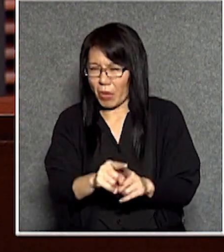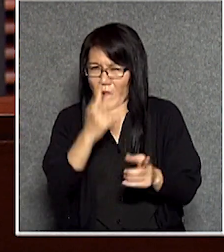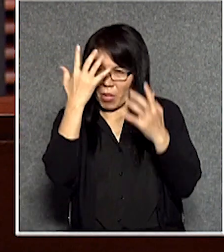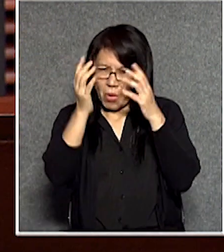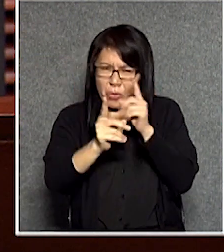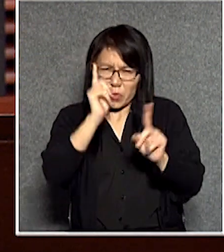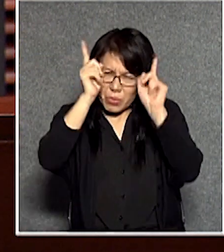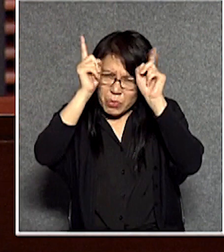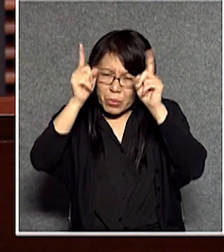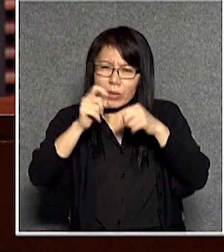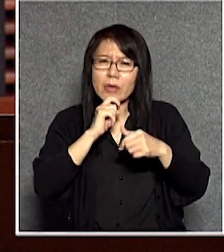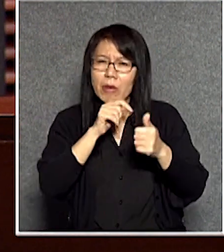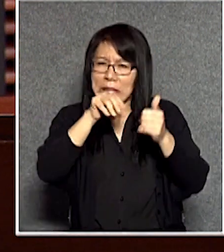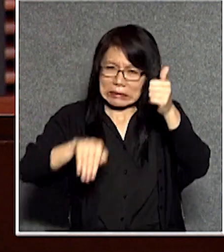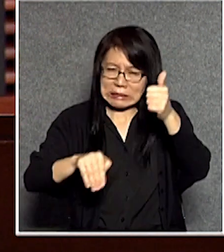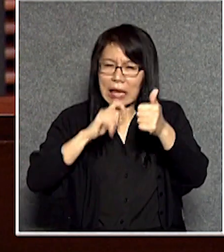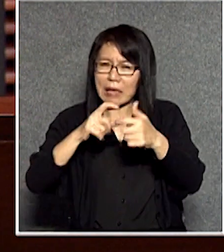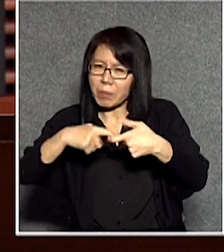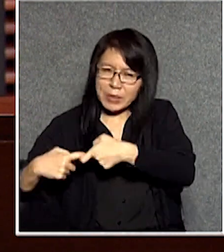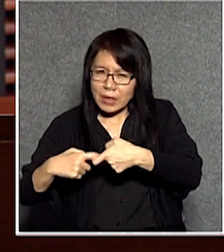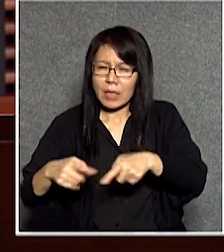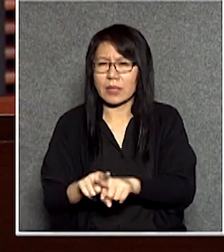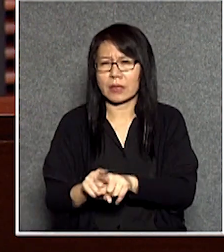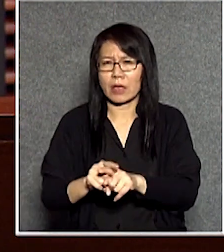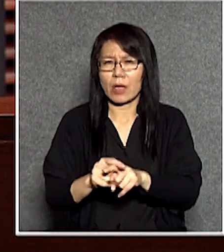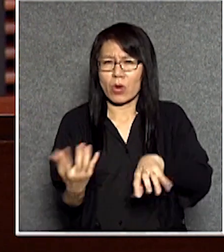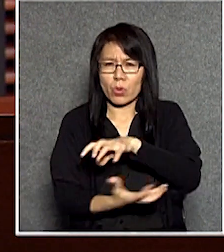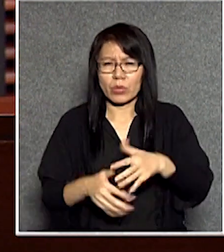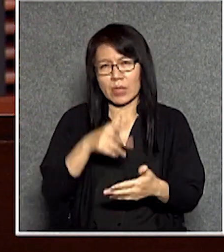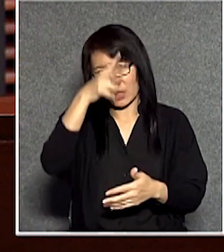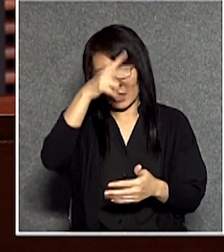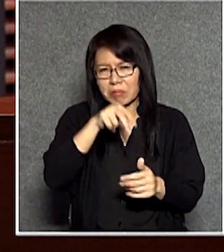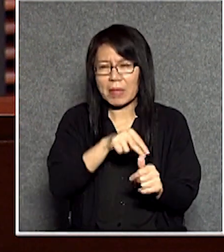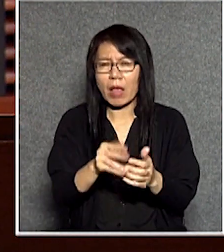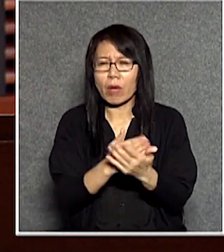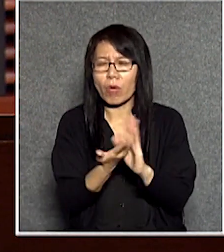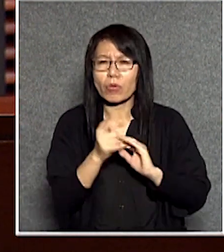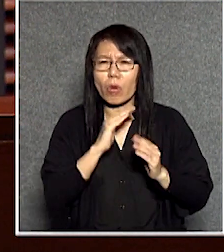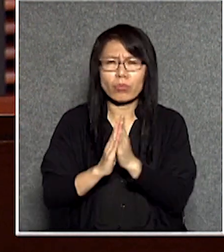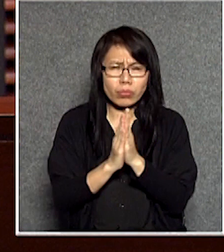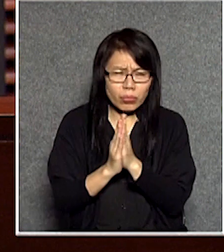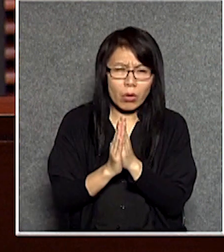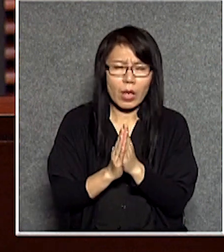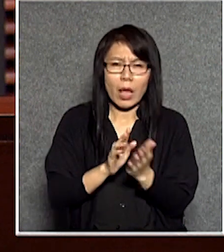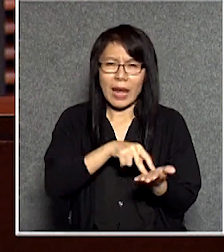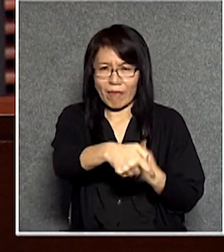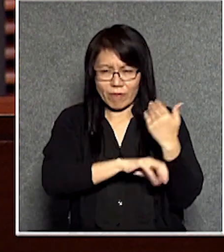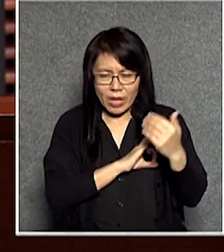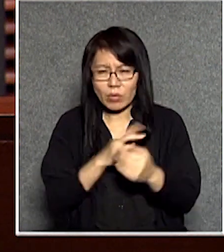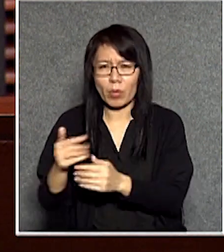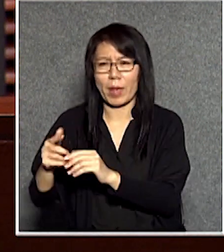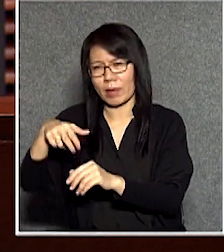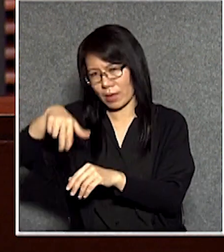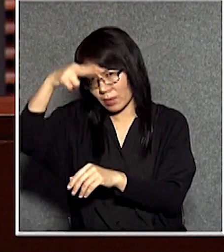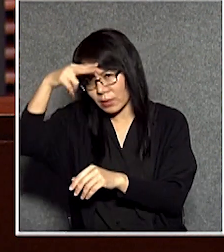殘臣，大家合謀一起亂政，本來各司其職互相制衡的行政立法關係，就是因為這些